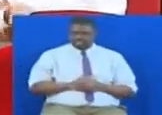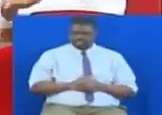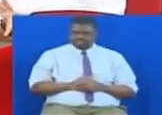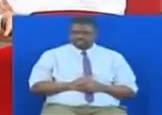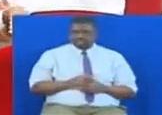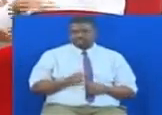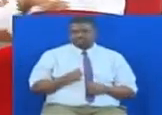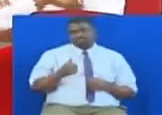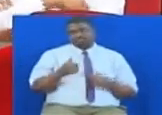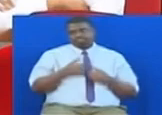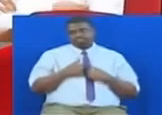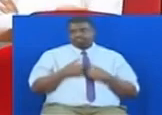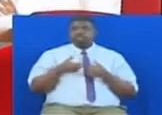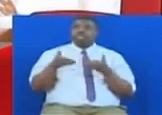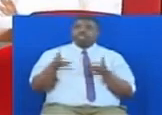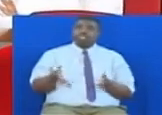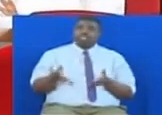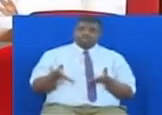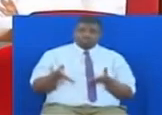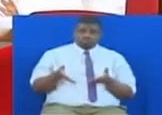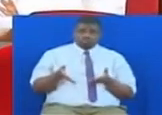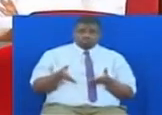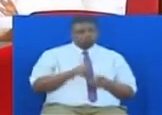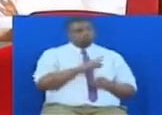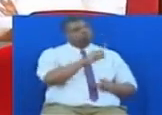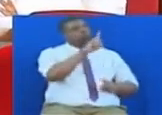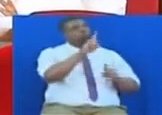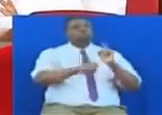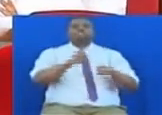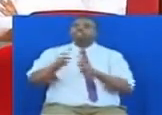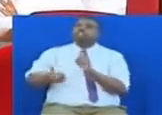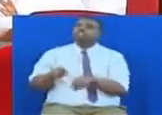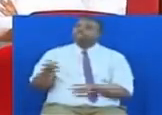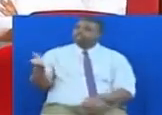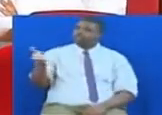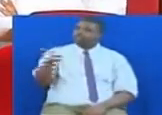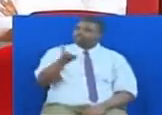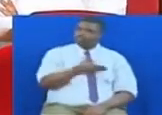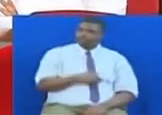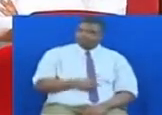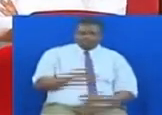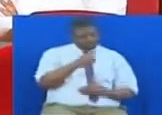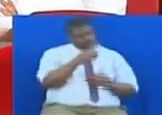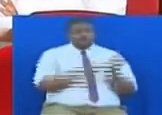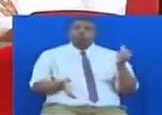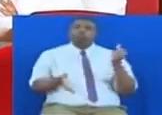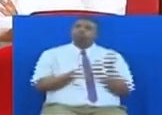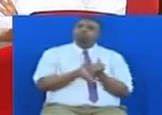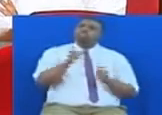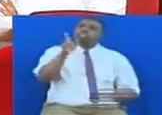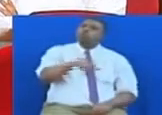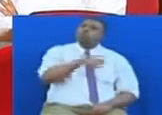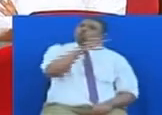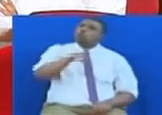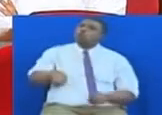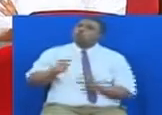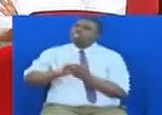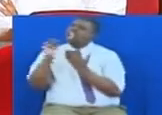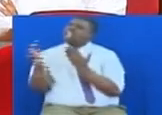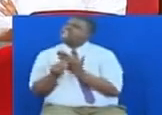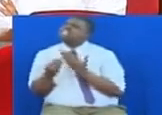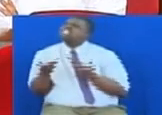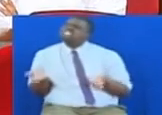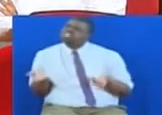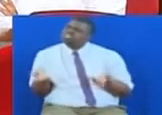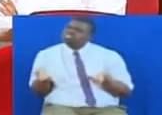Hivi leo tuulizane hapa moja baada ya mwingine. Magufuli anakosa gani? Yaani kosa gani